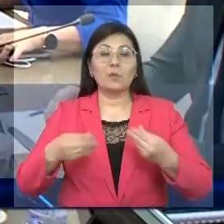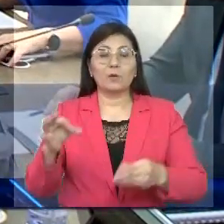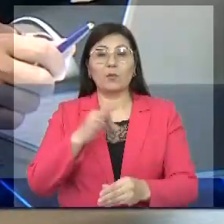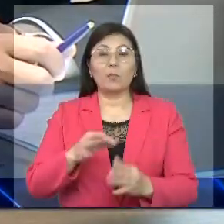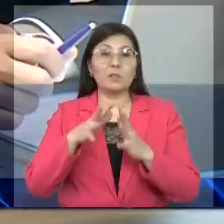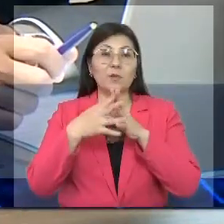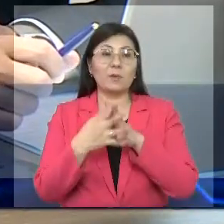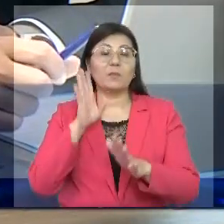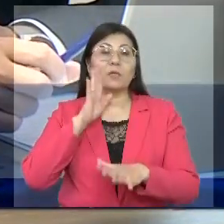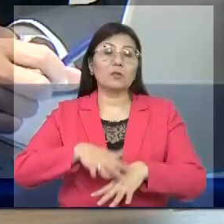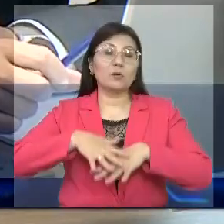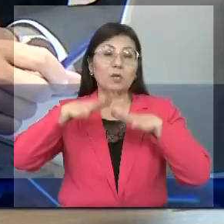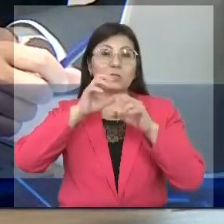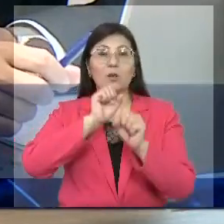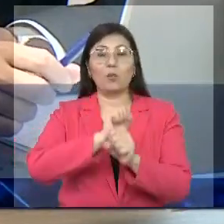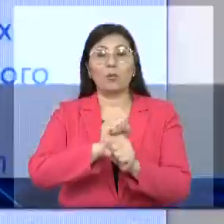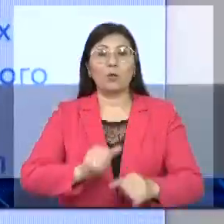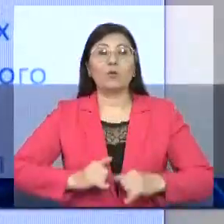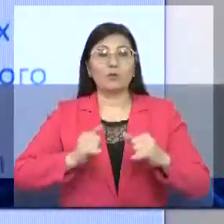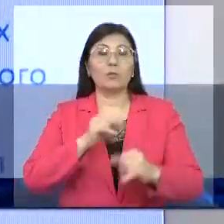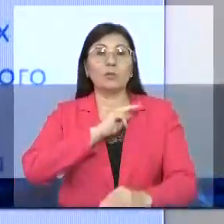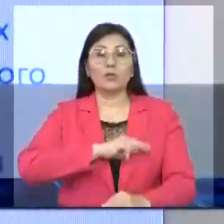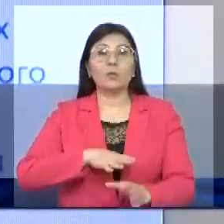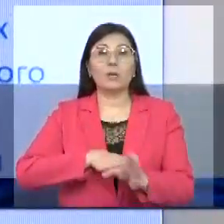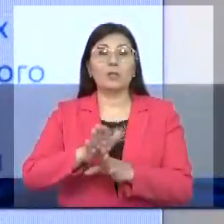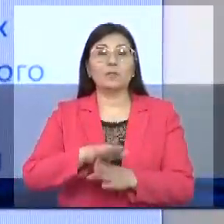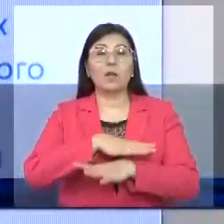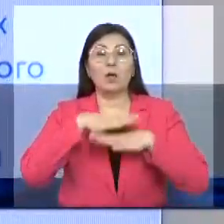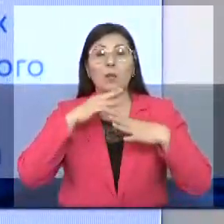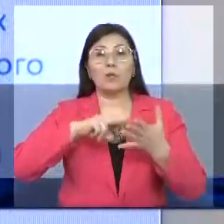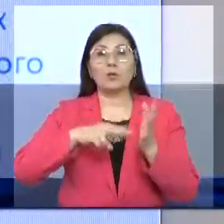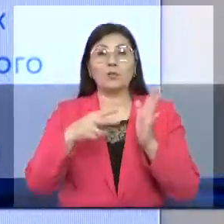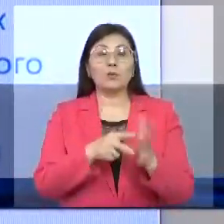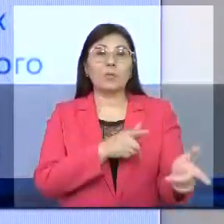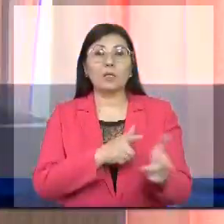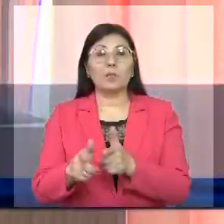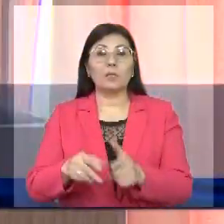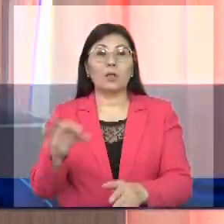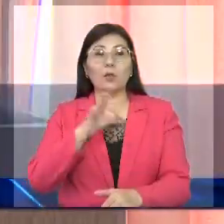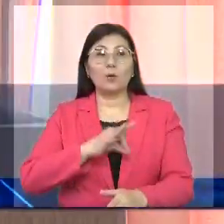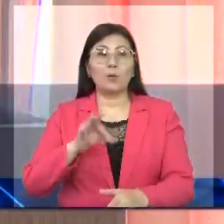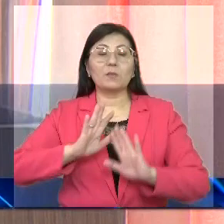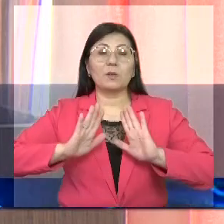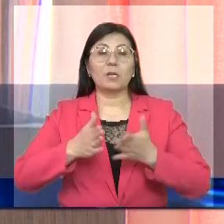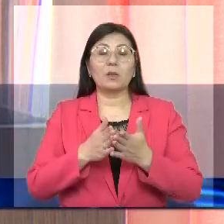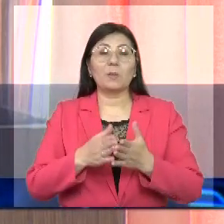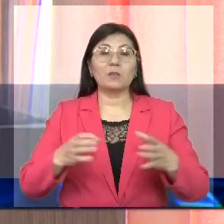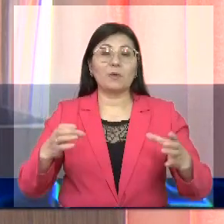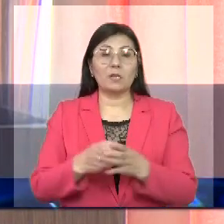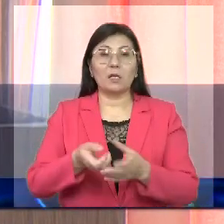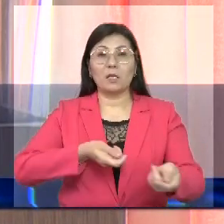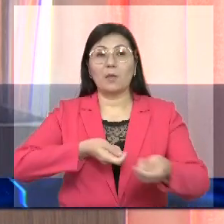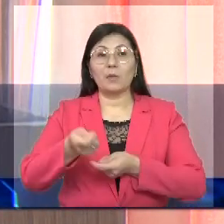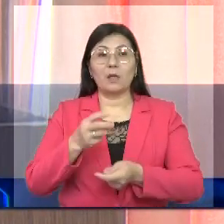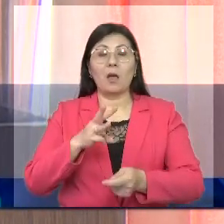елді мекендерін су тасқыннан қорғау үшін инженерлік жұмыстарды қамтайтын бір қатар жоспар әзірленді. Облыстық төтенше жағдайлар департаментінің